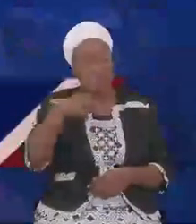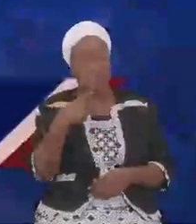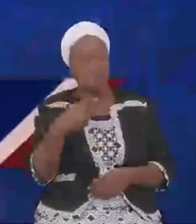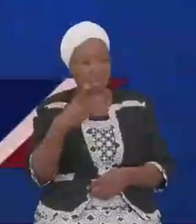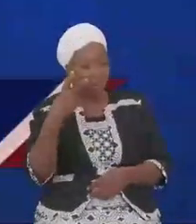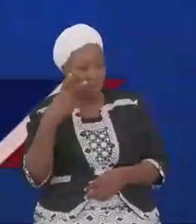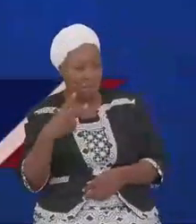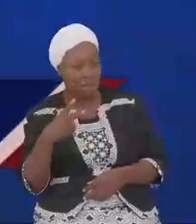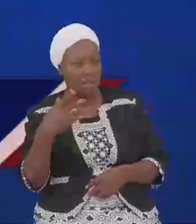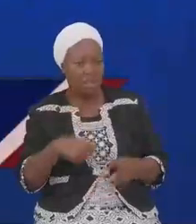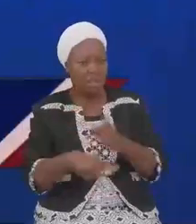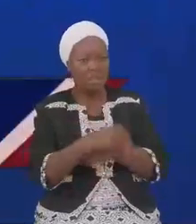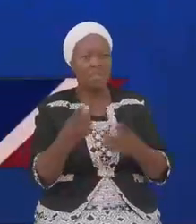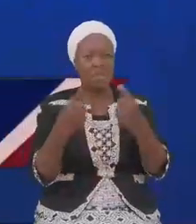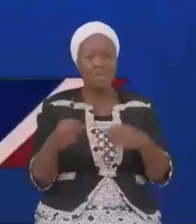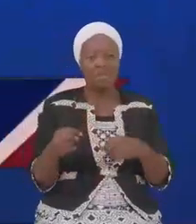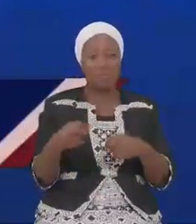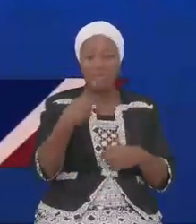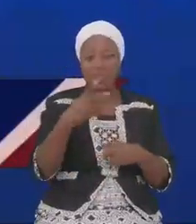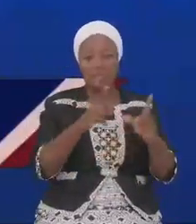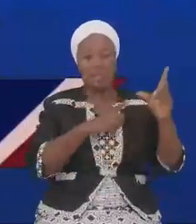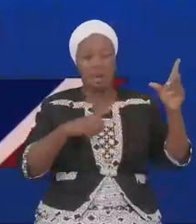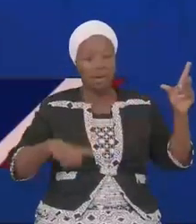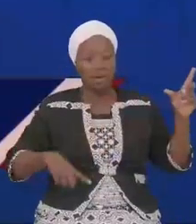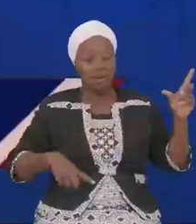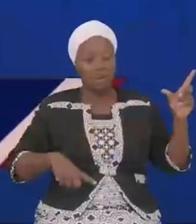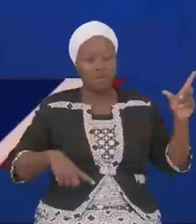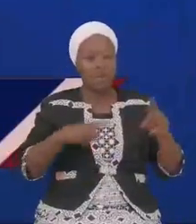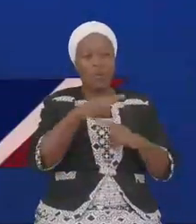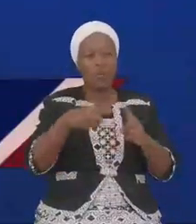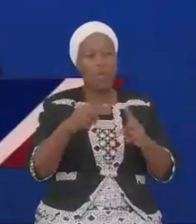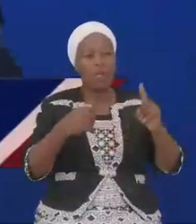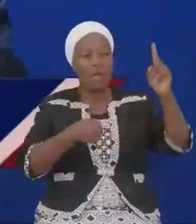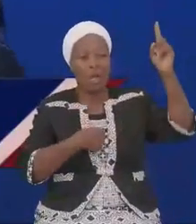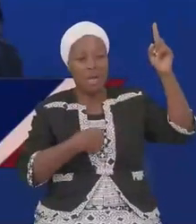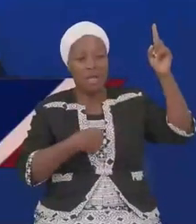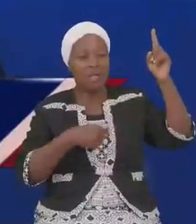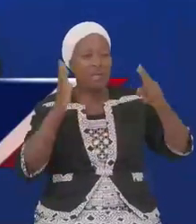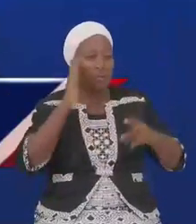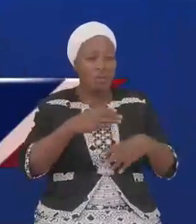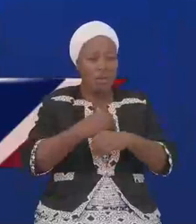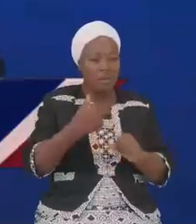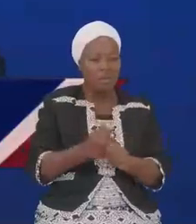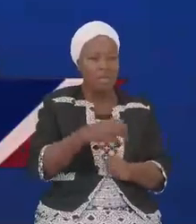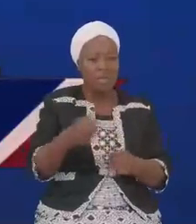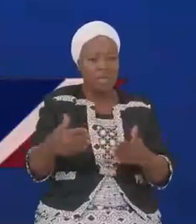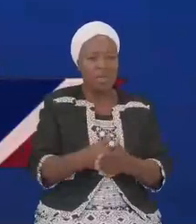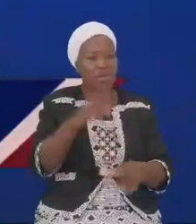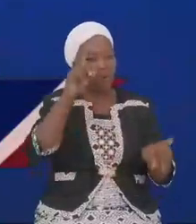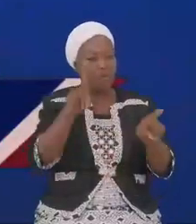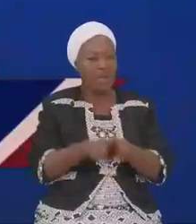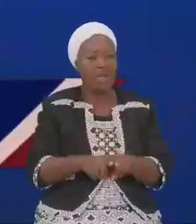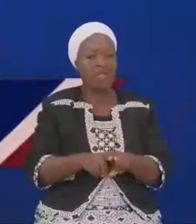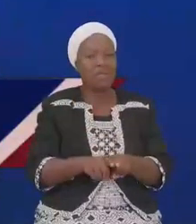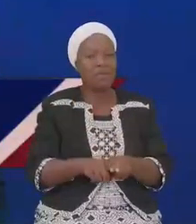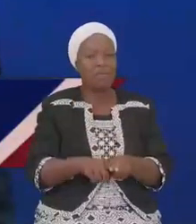le Seigneur dit à Israël, « Voici les jours viennent, dit le Seigneur, où je ferai avec